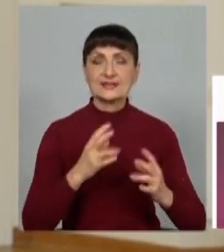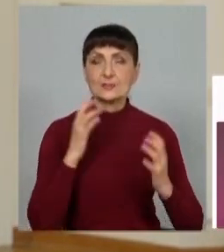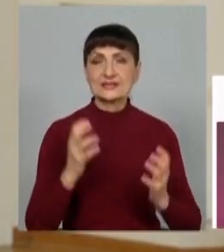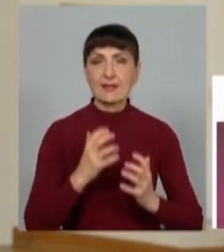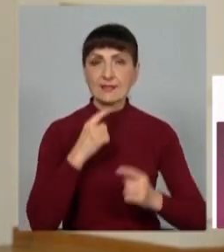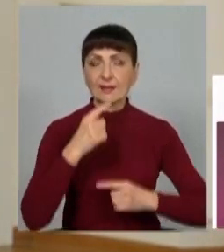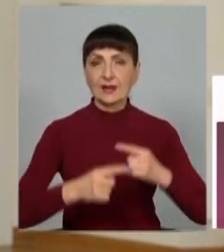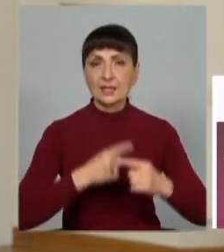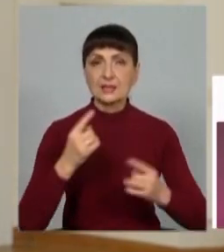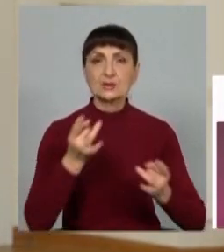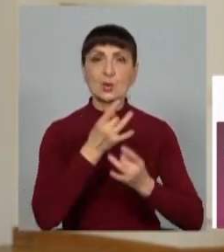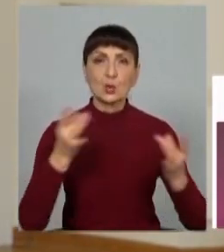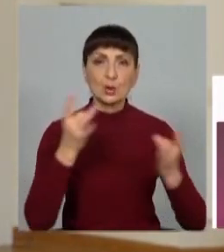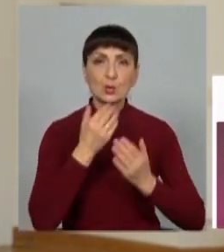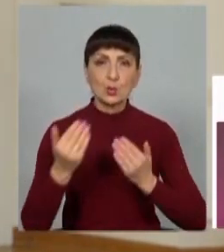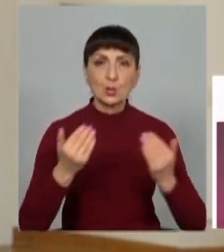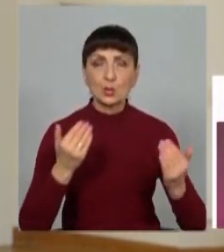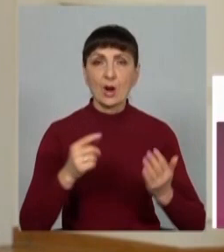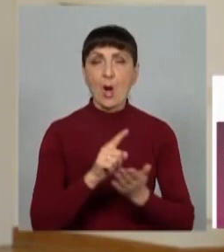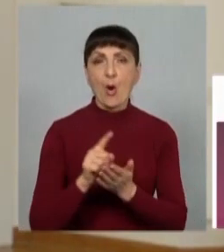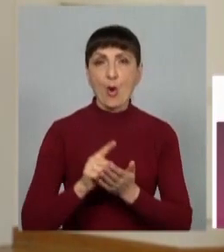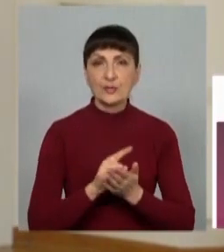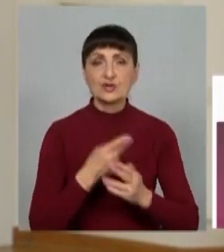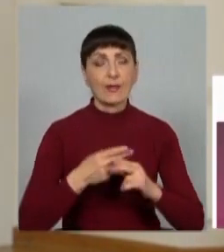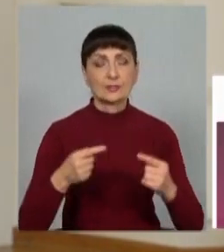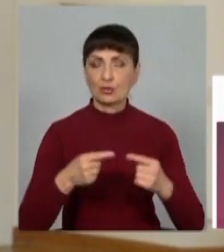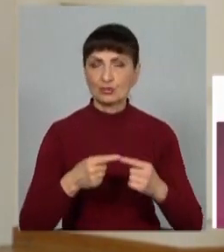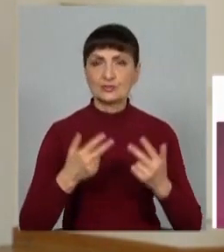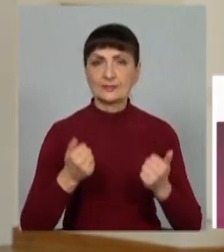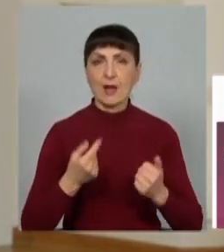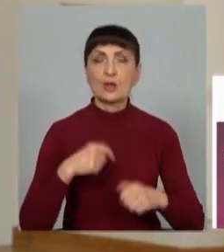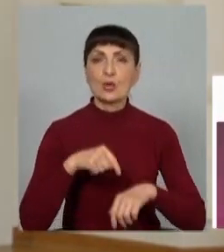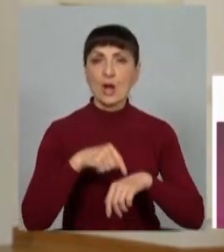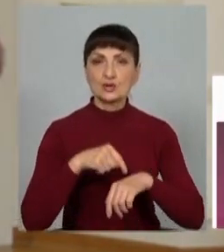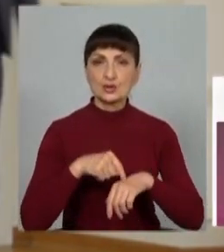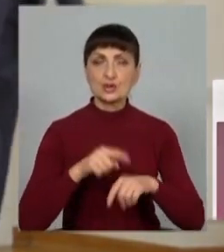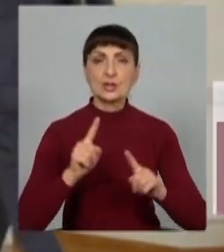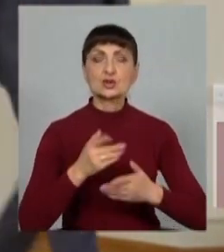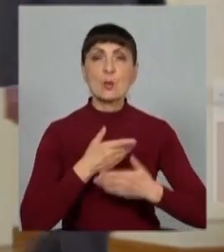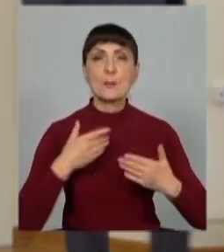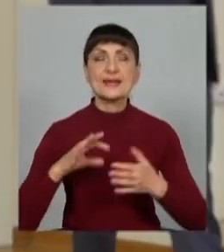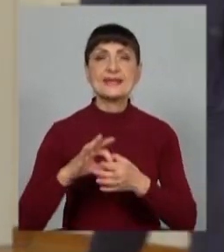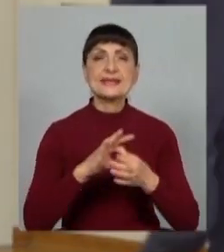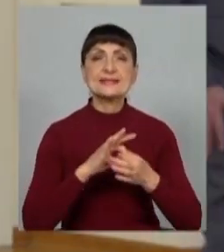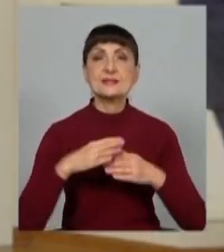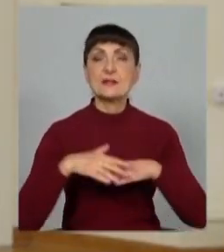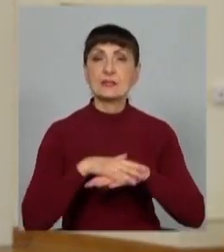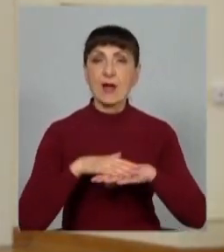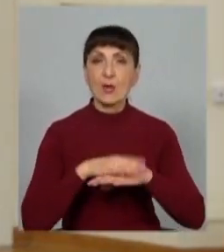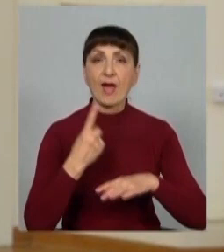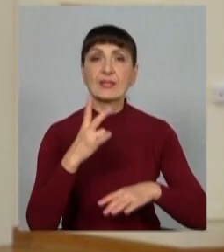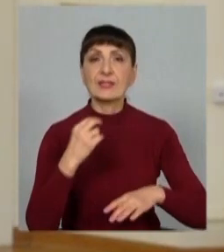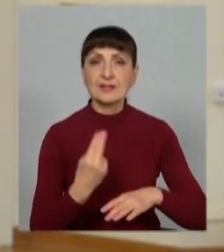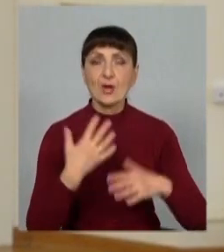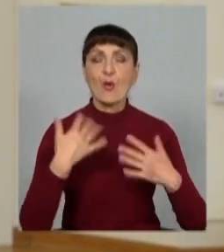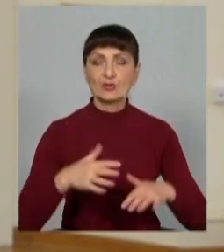сохранять, традицию, культуру, обычаи, это однозначно. Но ощущение того, что мы единый народ, единая нация, она